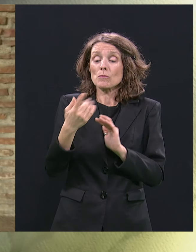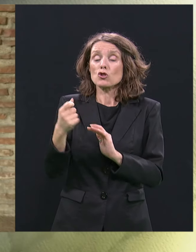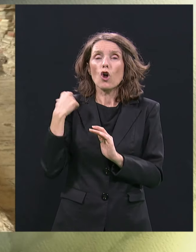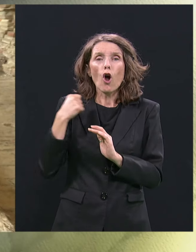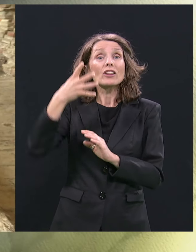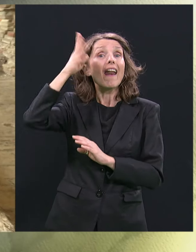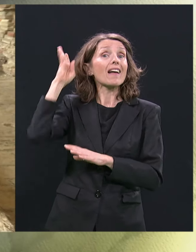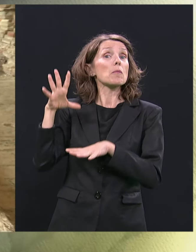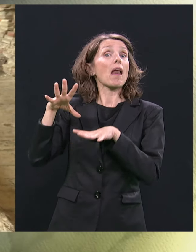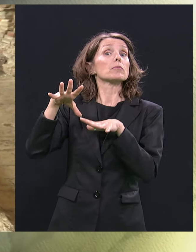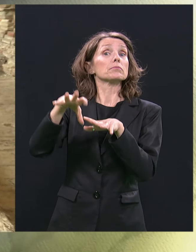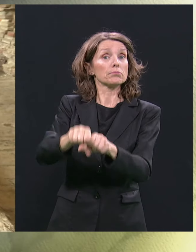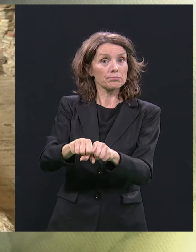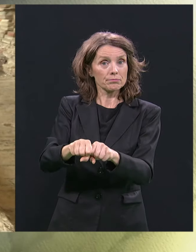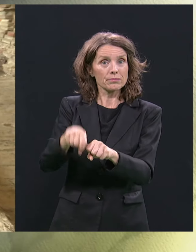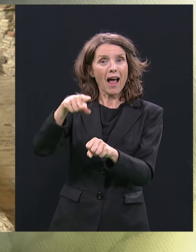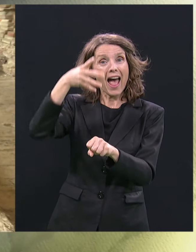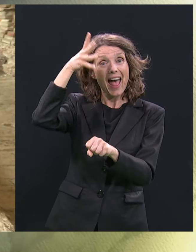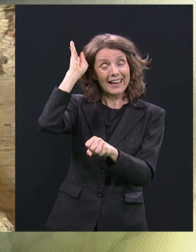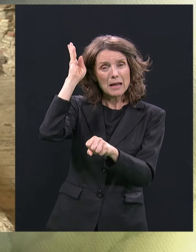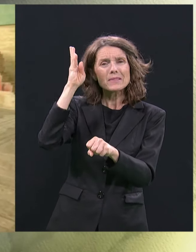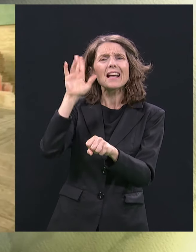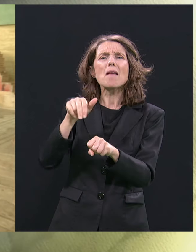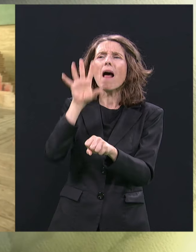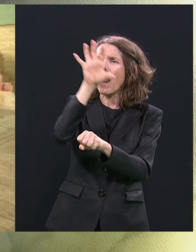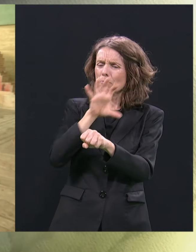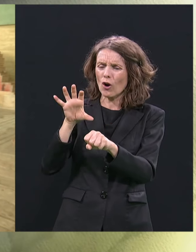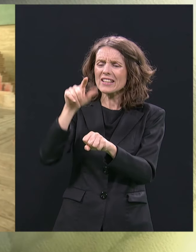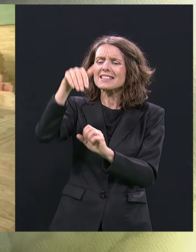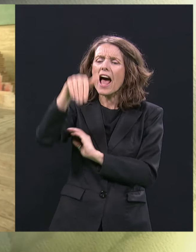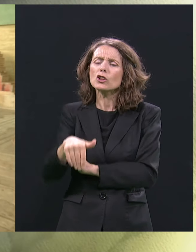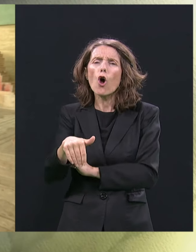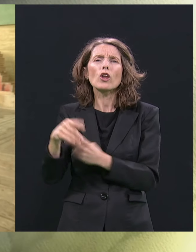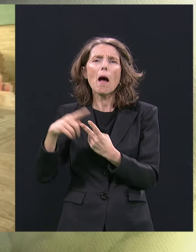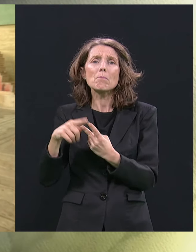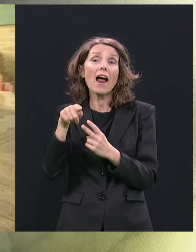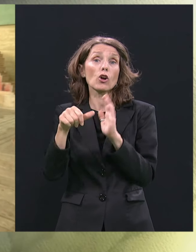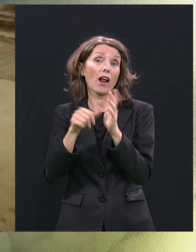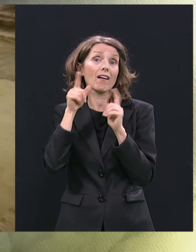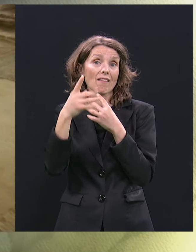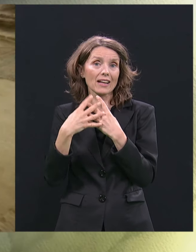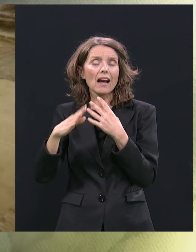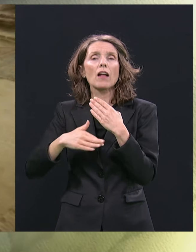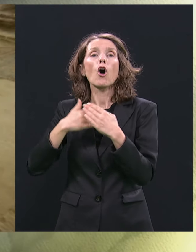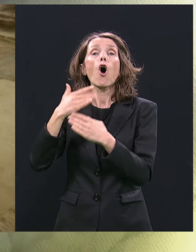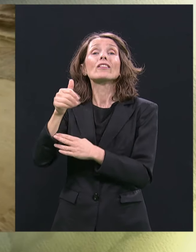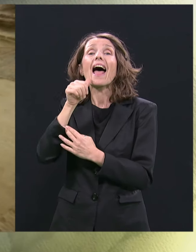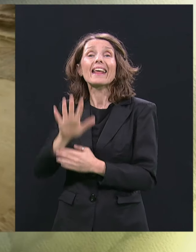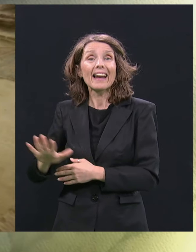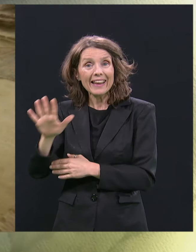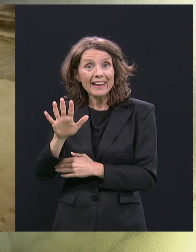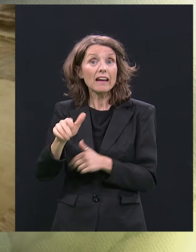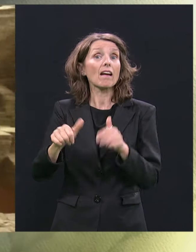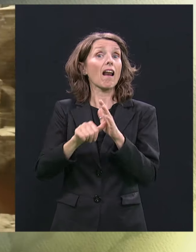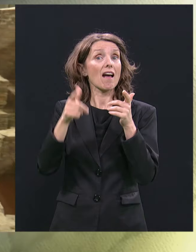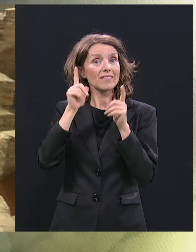carstva postao je glavni grad rimske provincije Donje Panonije, a potom i glavni grad Ilirika. Postradao je tokom 5.